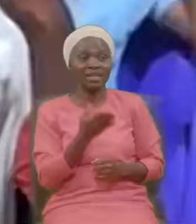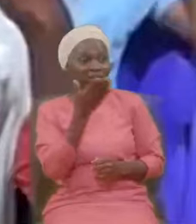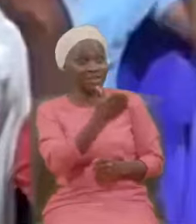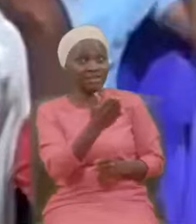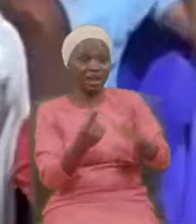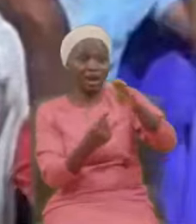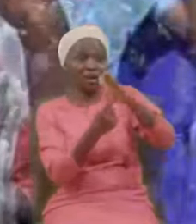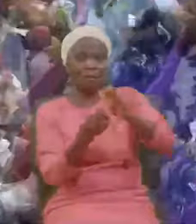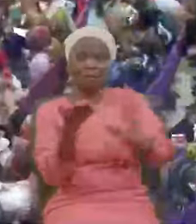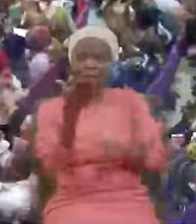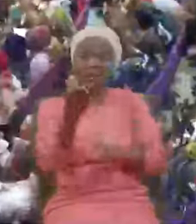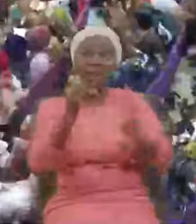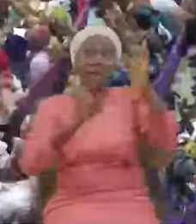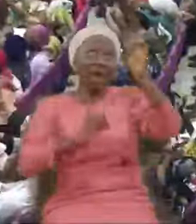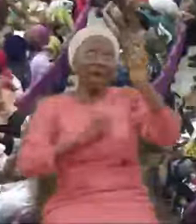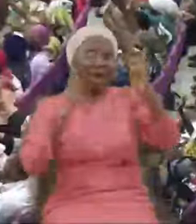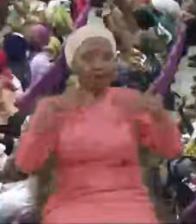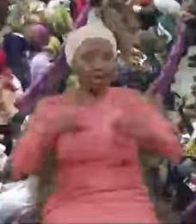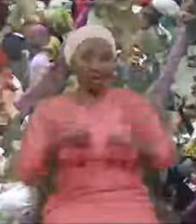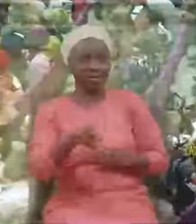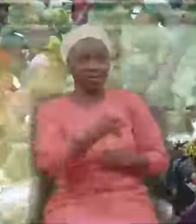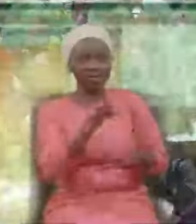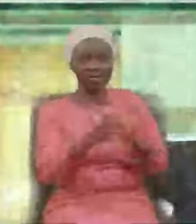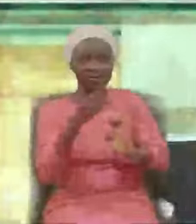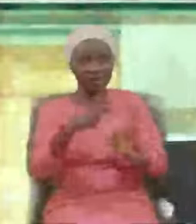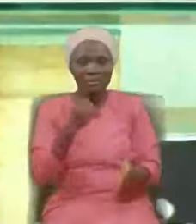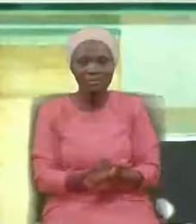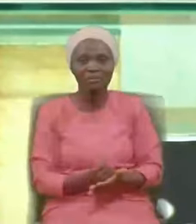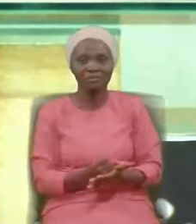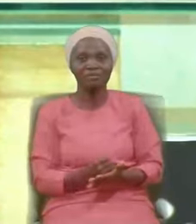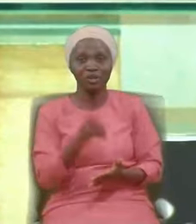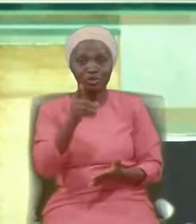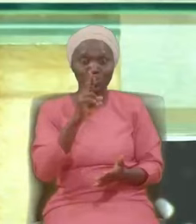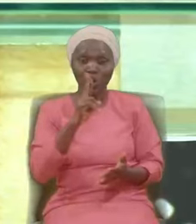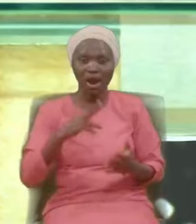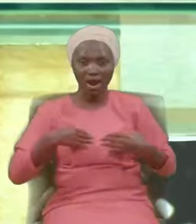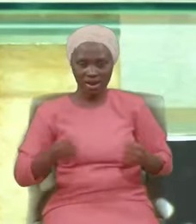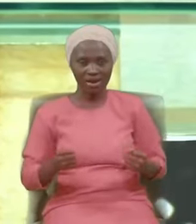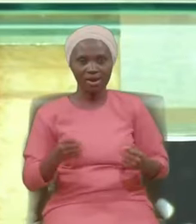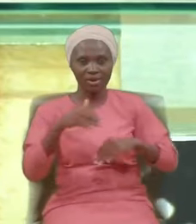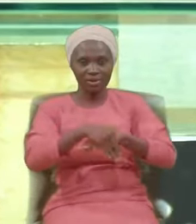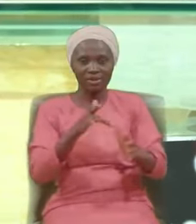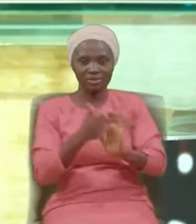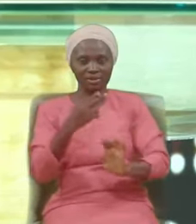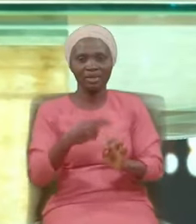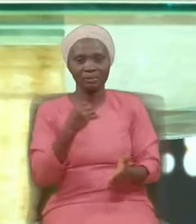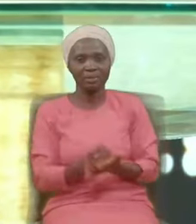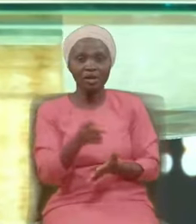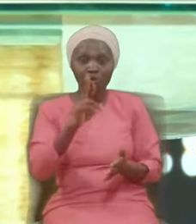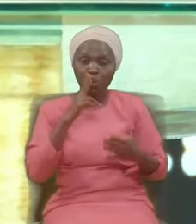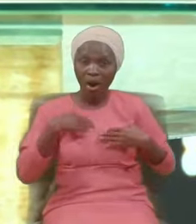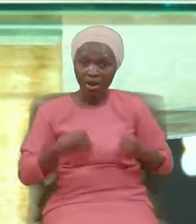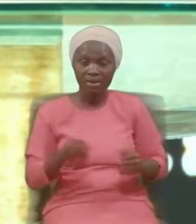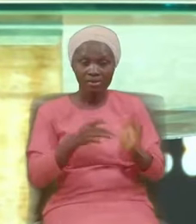Ceux qui sont en haut, je les guérirai. Vous êtes guéris ce soir. Vous êtes délivrés ce soir.